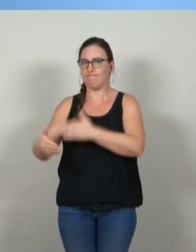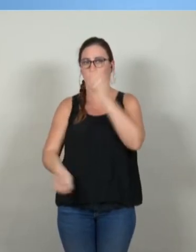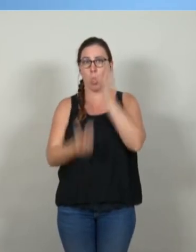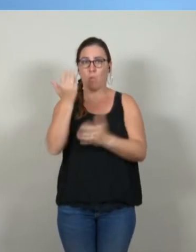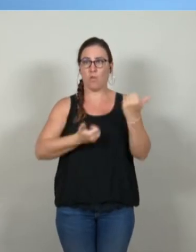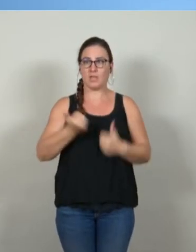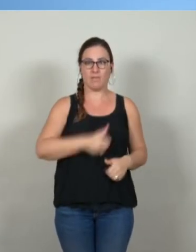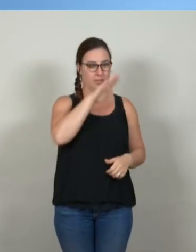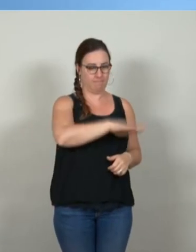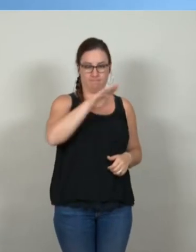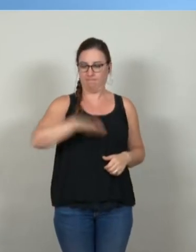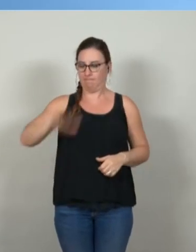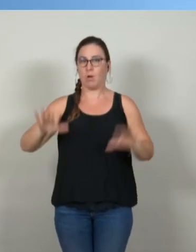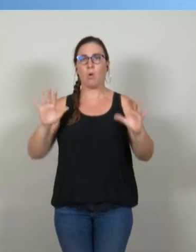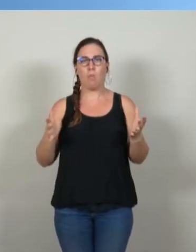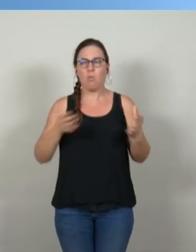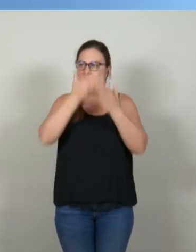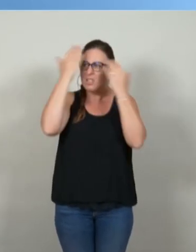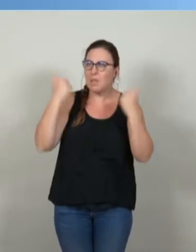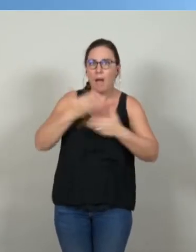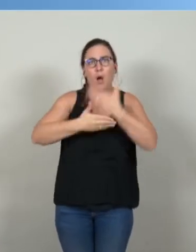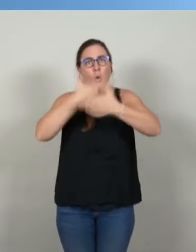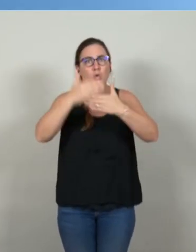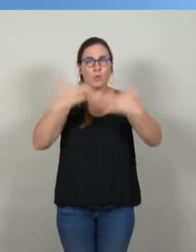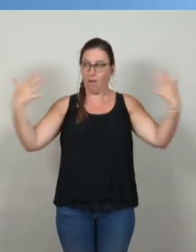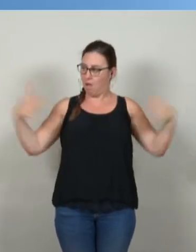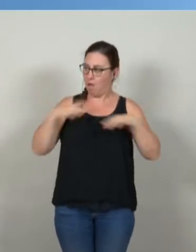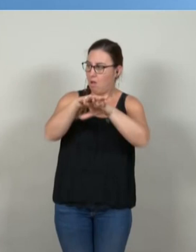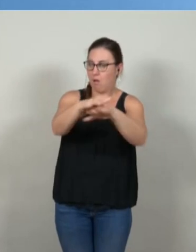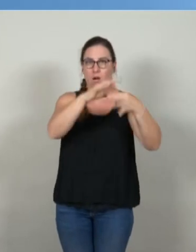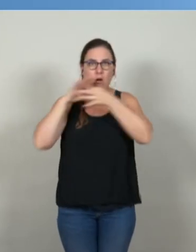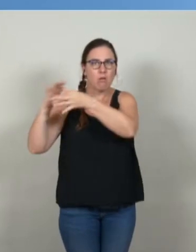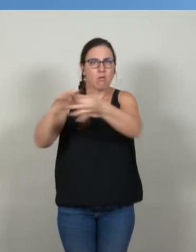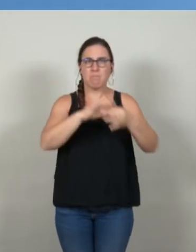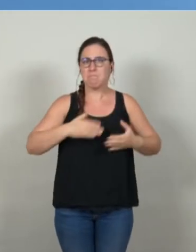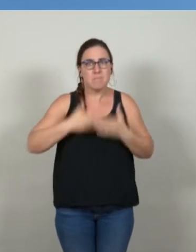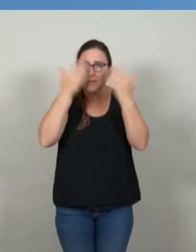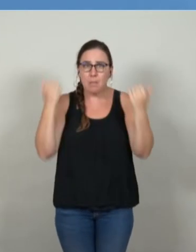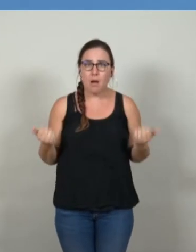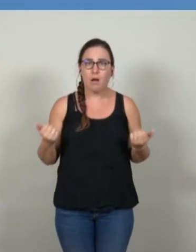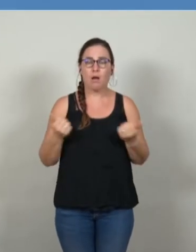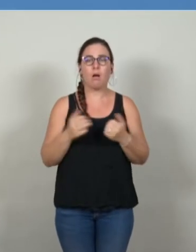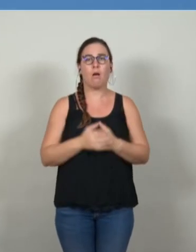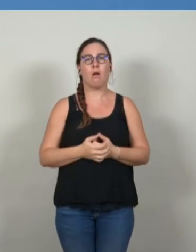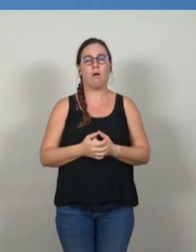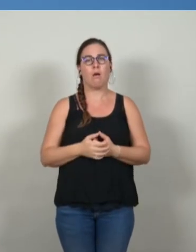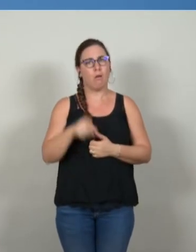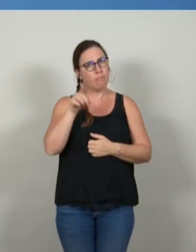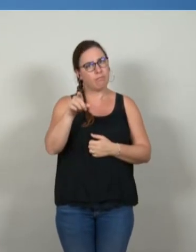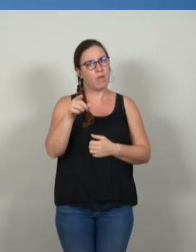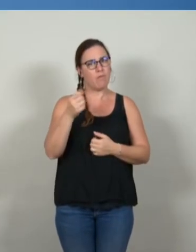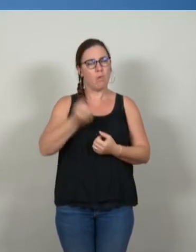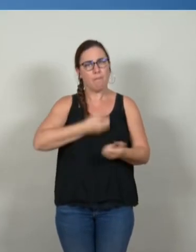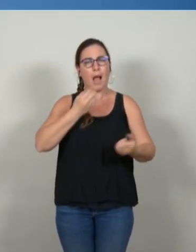service parce que vous ne savez pas construire une transversalité dans l'organisation administrative alors que d'ailleurs vous évoquez